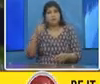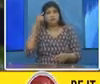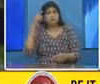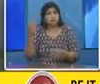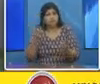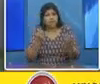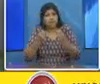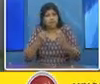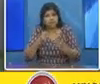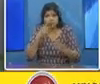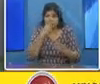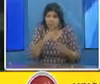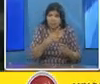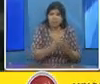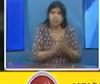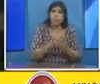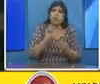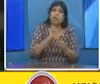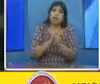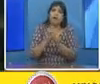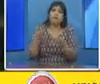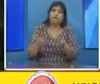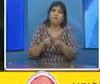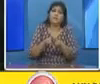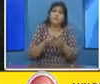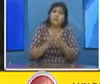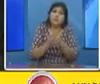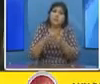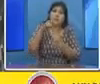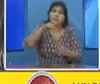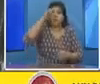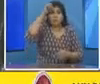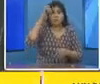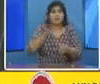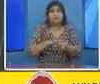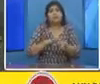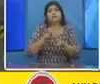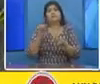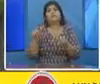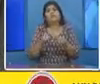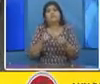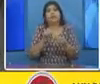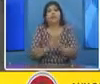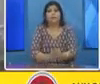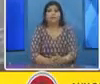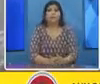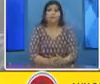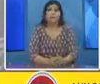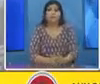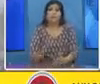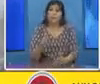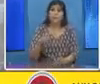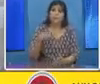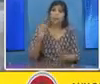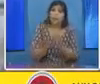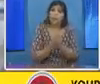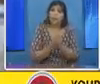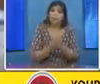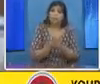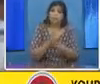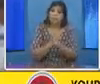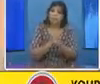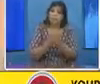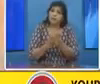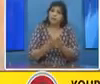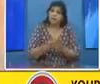समझते हुए जो भी कार्य करते हैं वो देश की सेवा ही होती है। आपकी यही सेवा देश